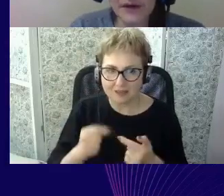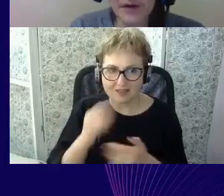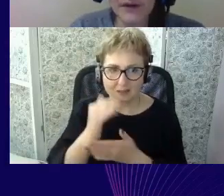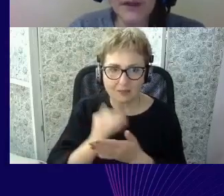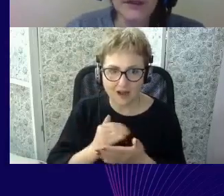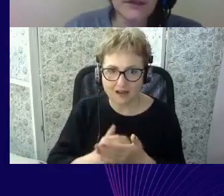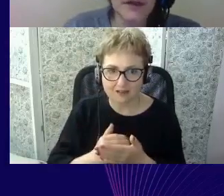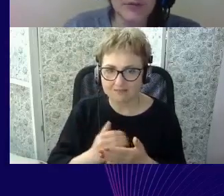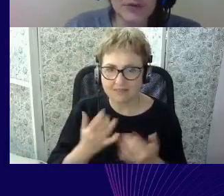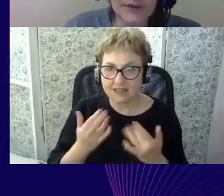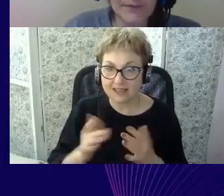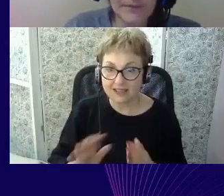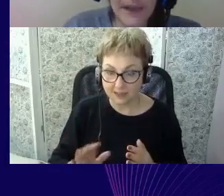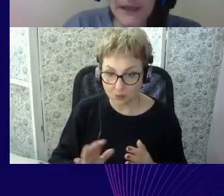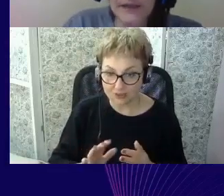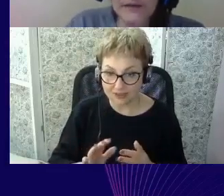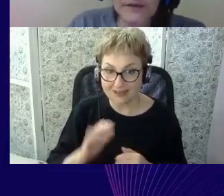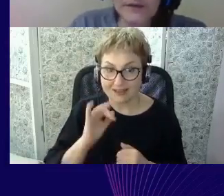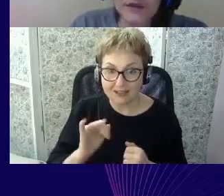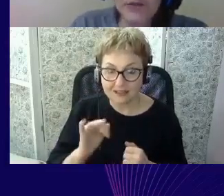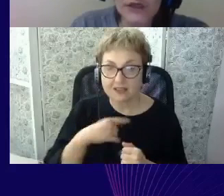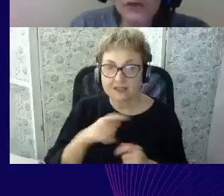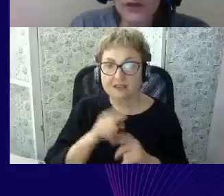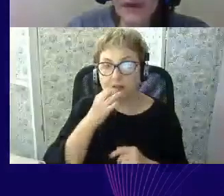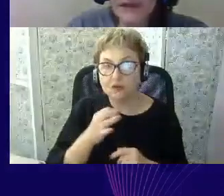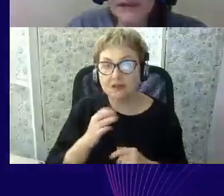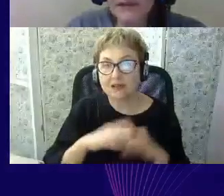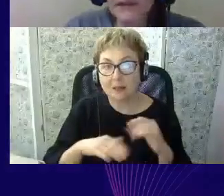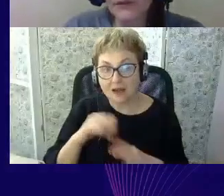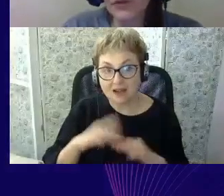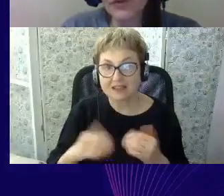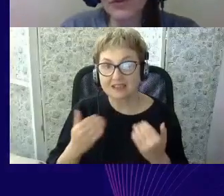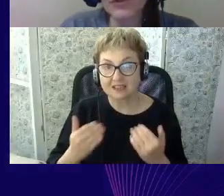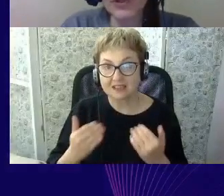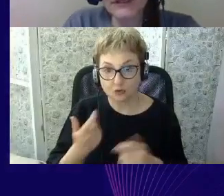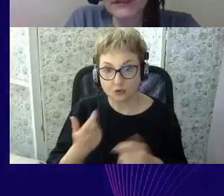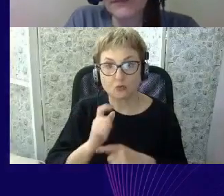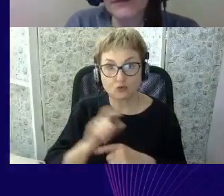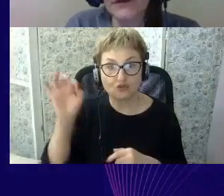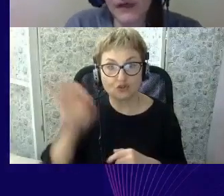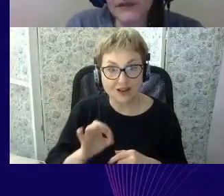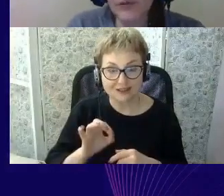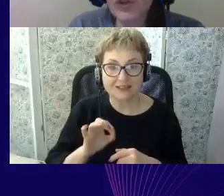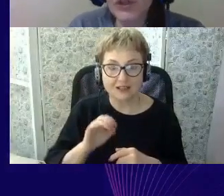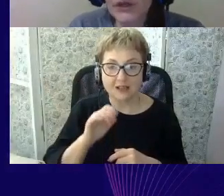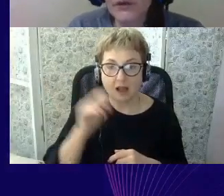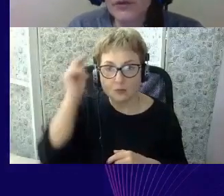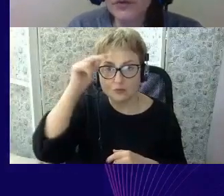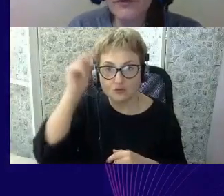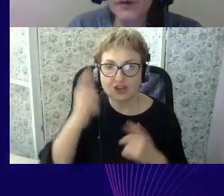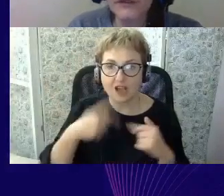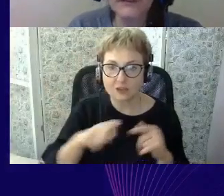адаптированной программы не требуется. И скажу так, что на практике на сегодня очень часто как раз